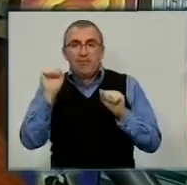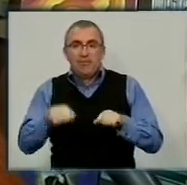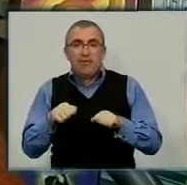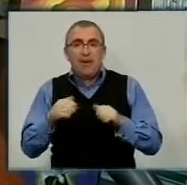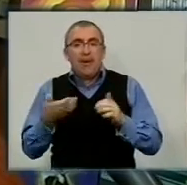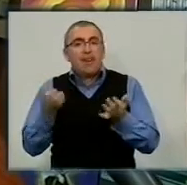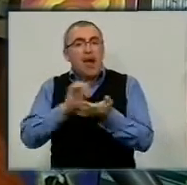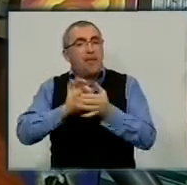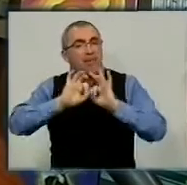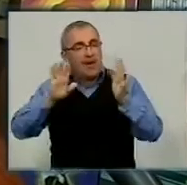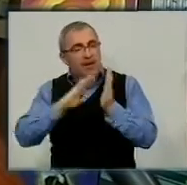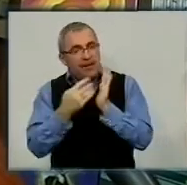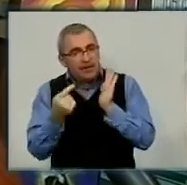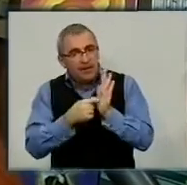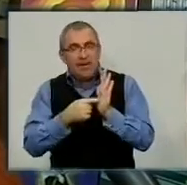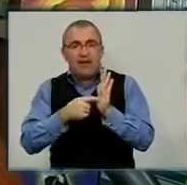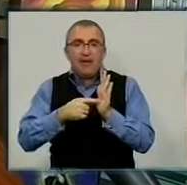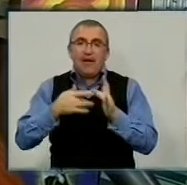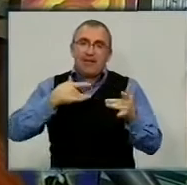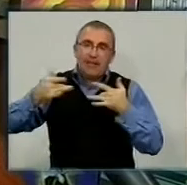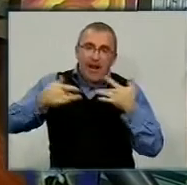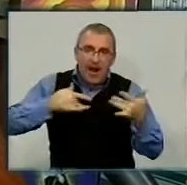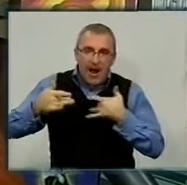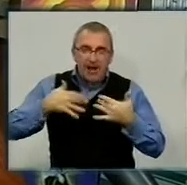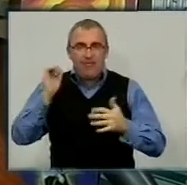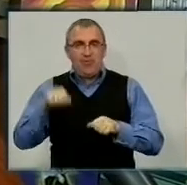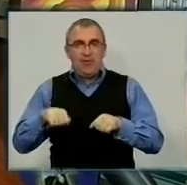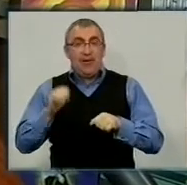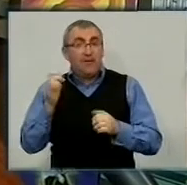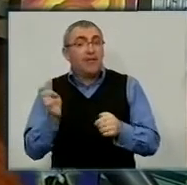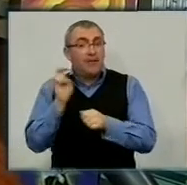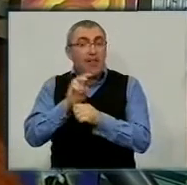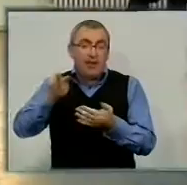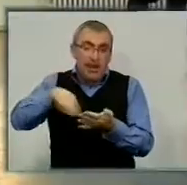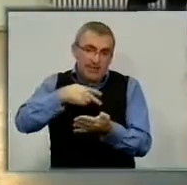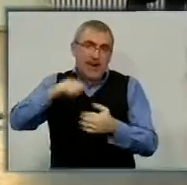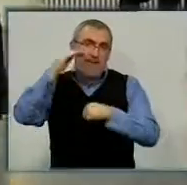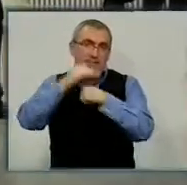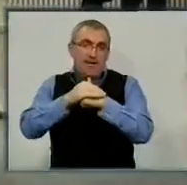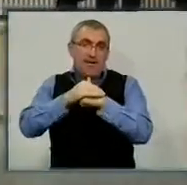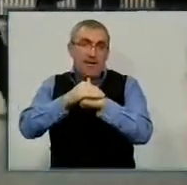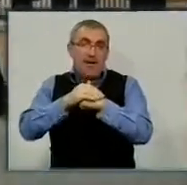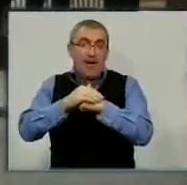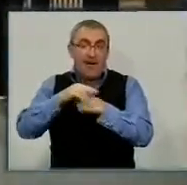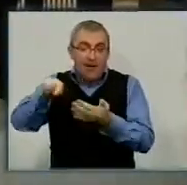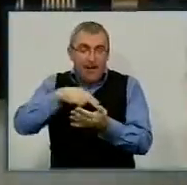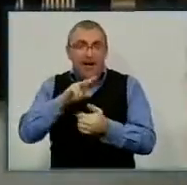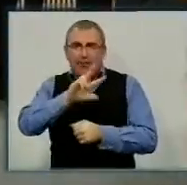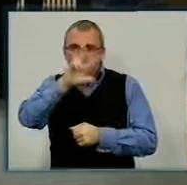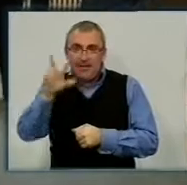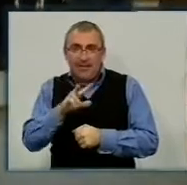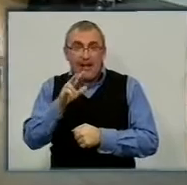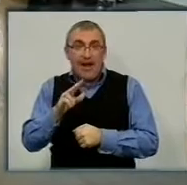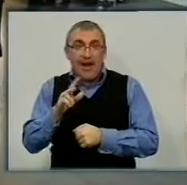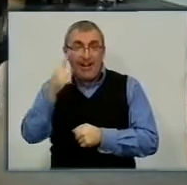презентацию книги прийти на концерт прийти на театральный спектакль и в том числе прийти на танцевальный тривав урок 3 години ініціатори обіцяють